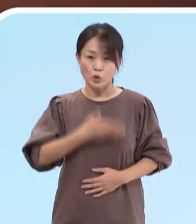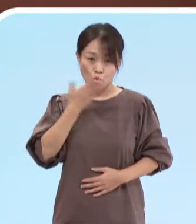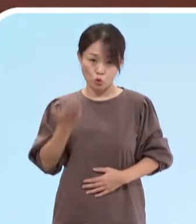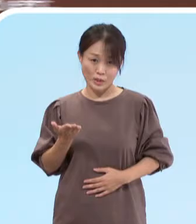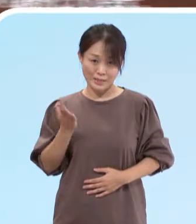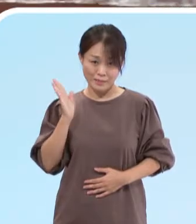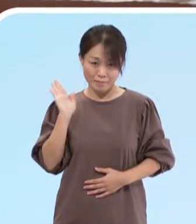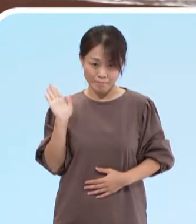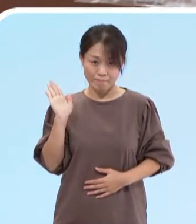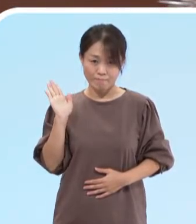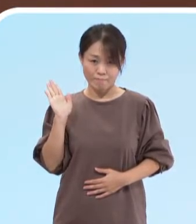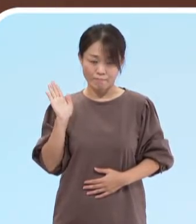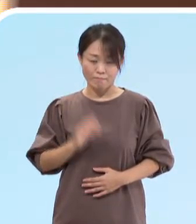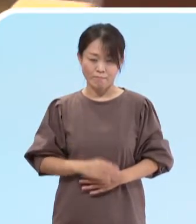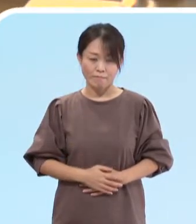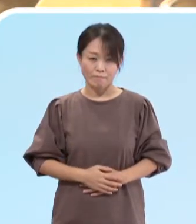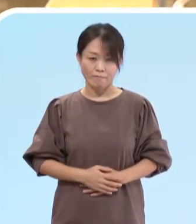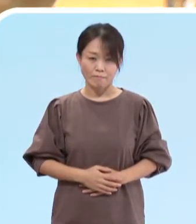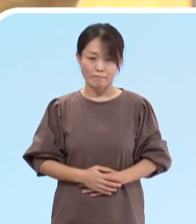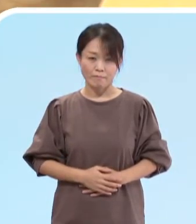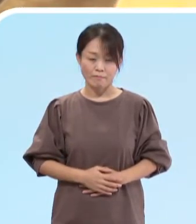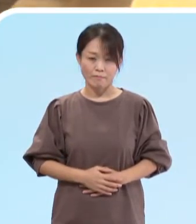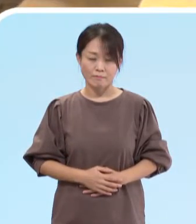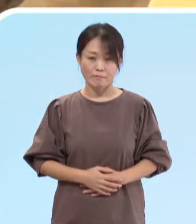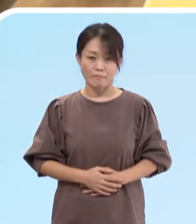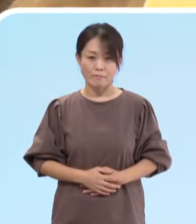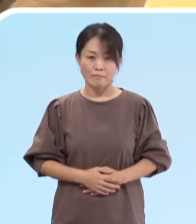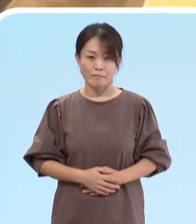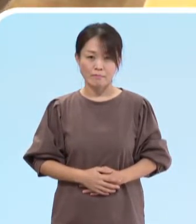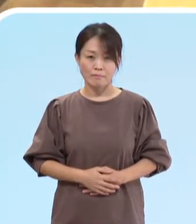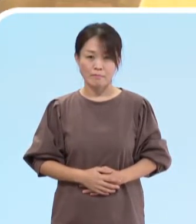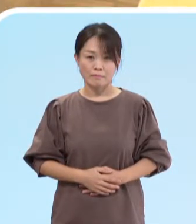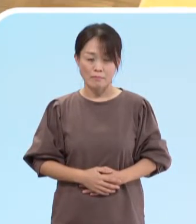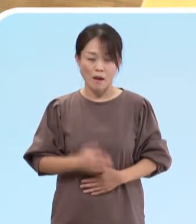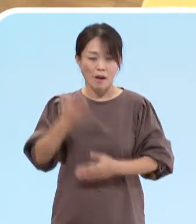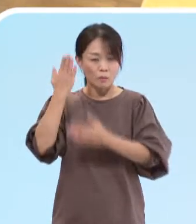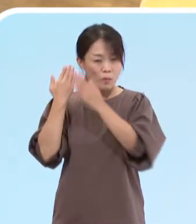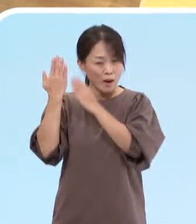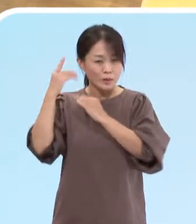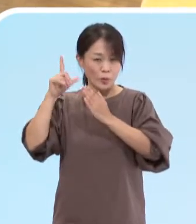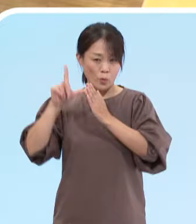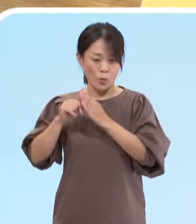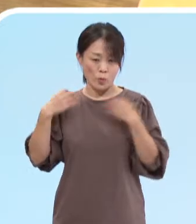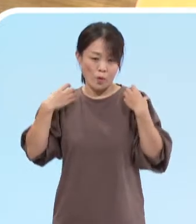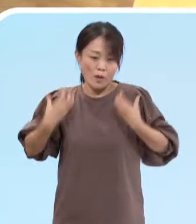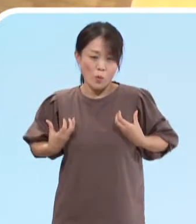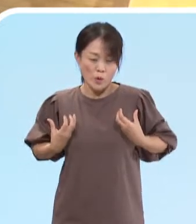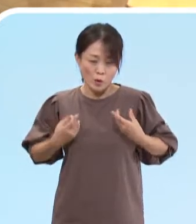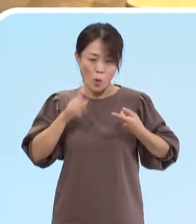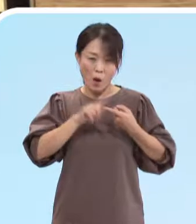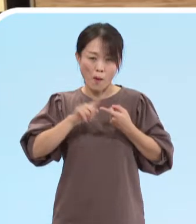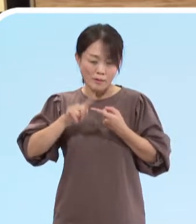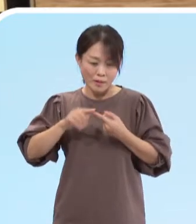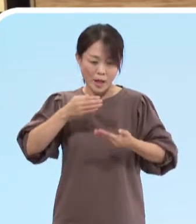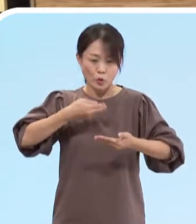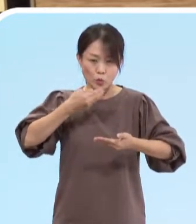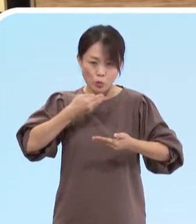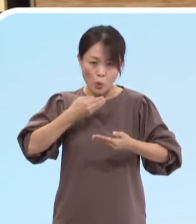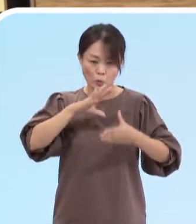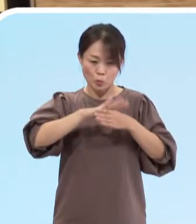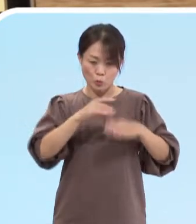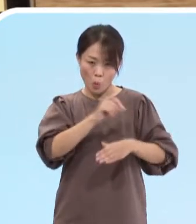次に案内してもらったのはクラスルームエリア。 こちらでは時代に沿ったその時々のランドセルと一緒に給